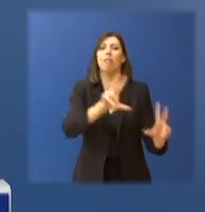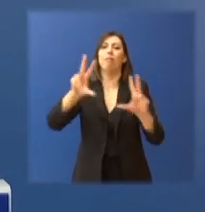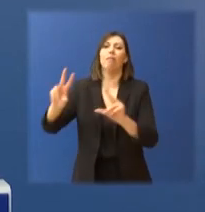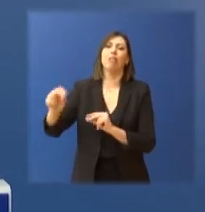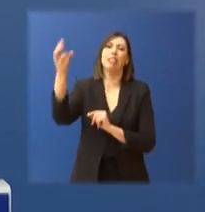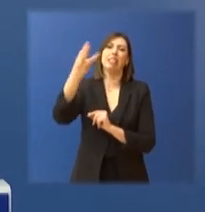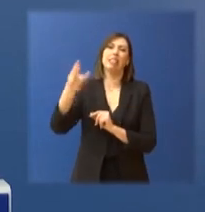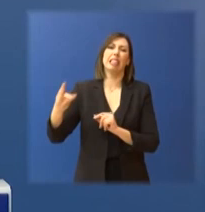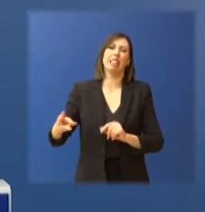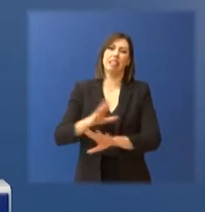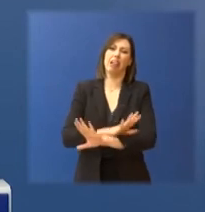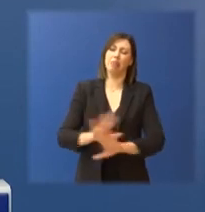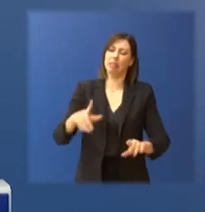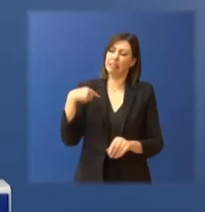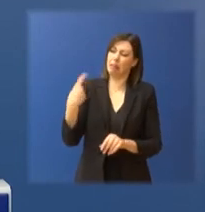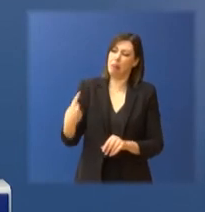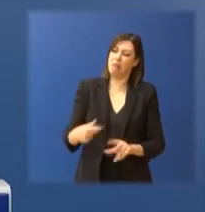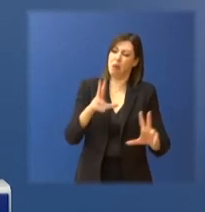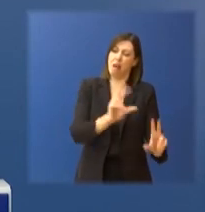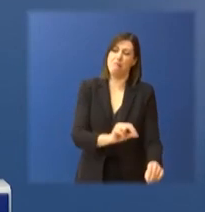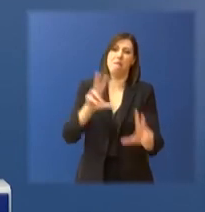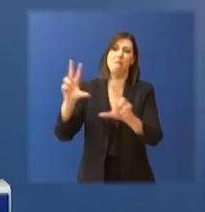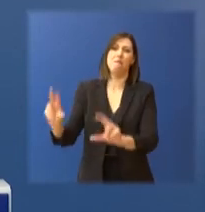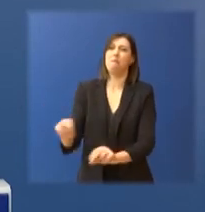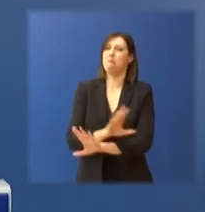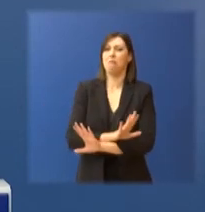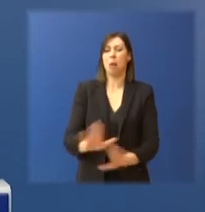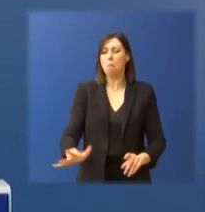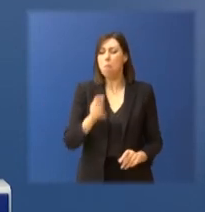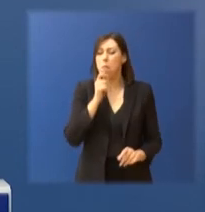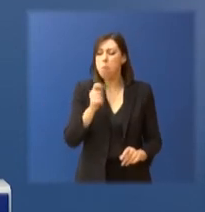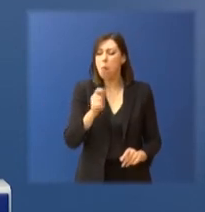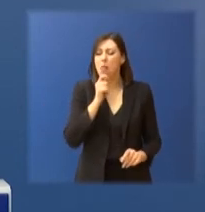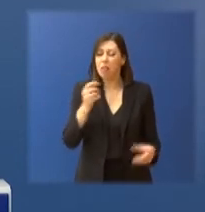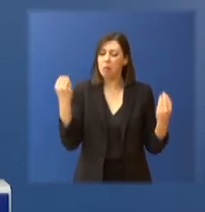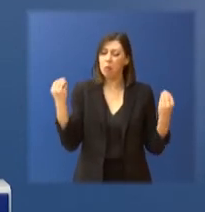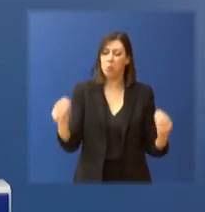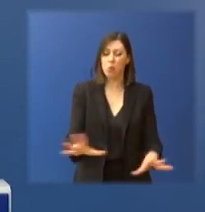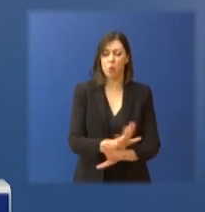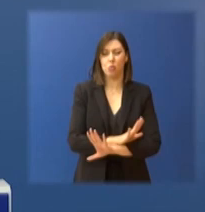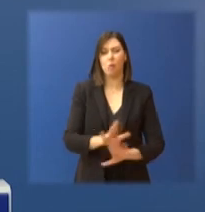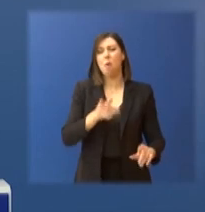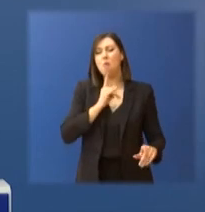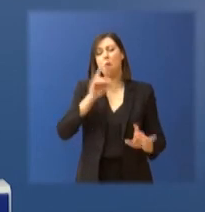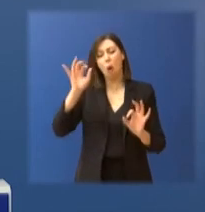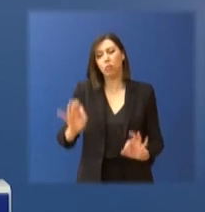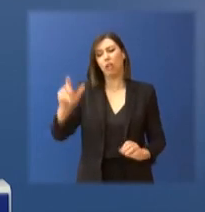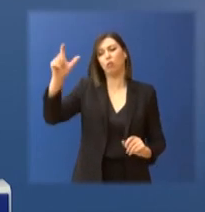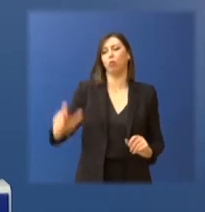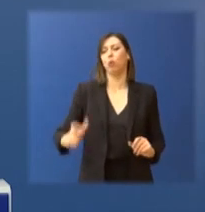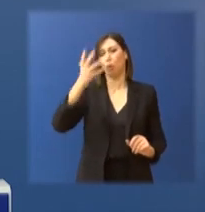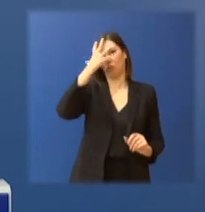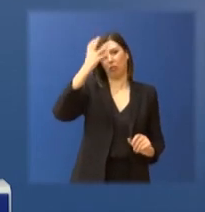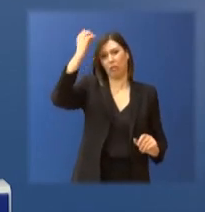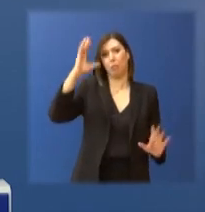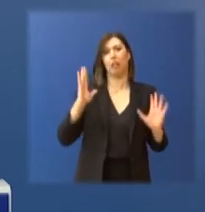ανώτατο επίπεδό του. Μια πολιτική παθογένεια που χαρακτηρίζει τον ίδιο το ΣΥΡΙΖΑ. Ο κ. Τσίπρας εκόλαψε και γέννησε τον